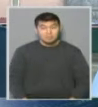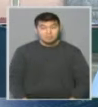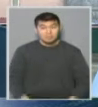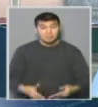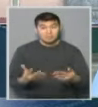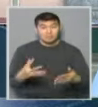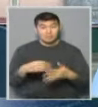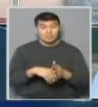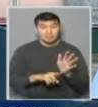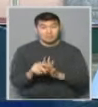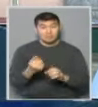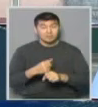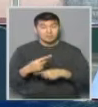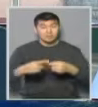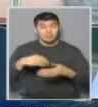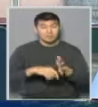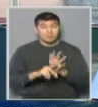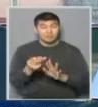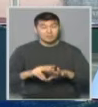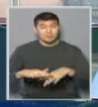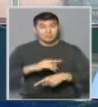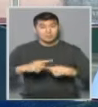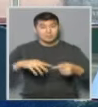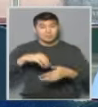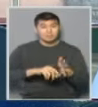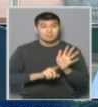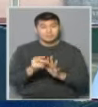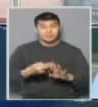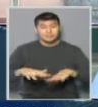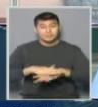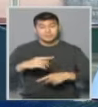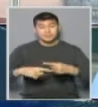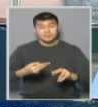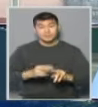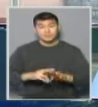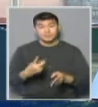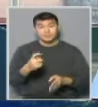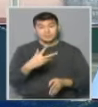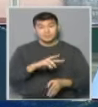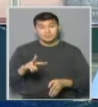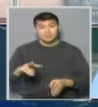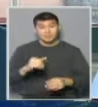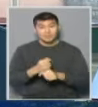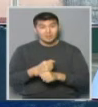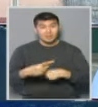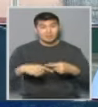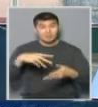бөлінген қаржысы 268 миллион. Содан біз 100 миллионға жұмысын